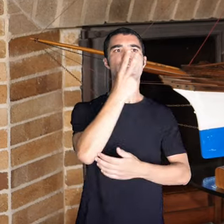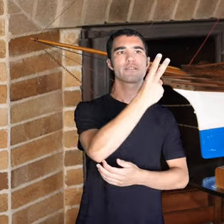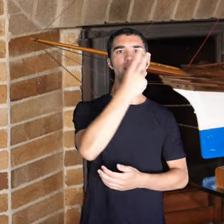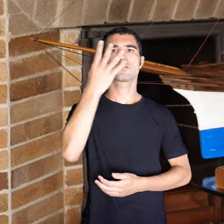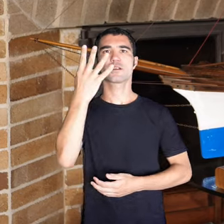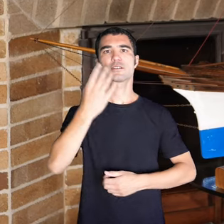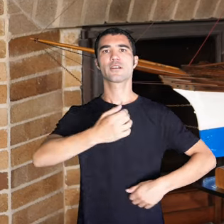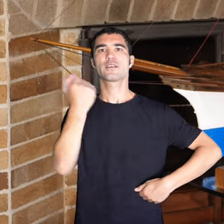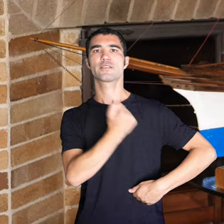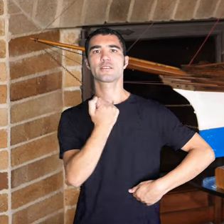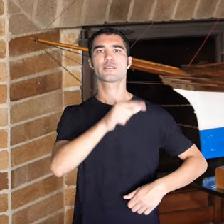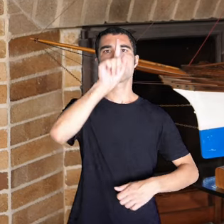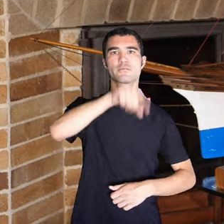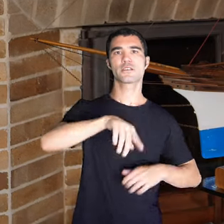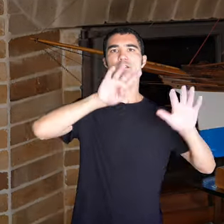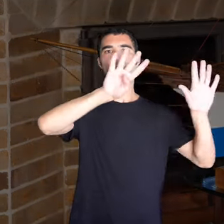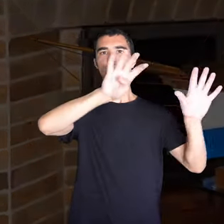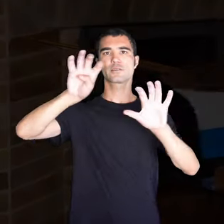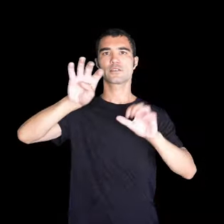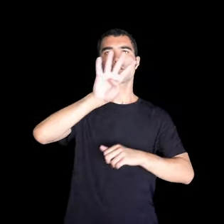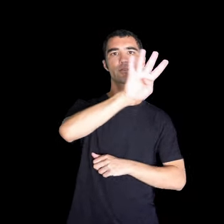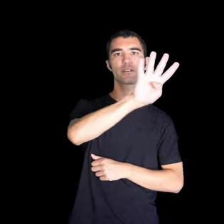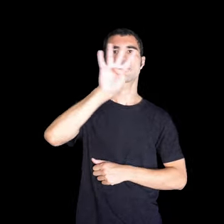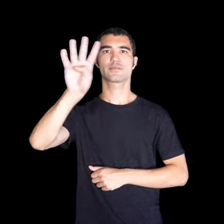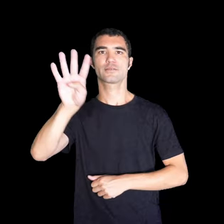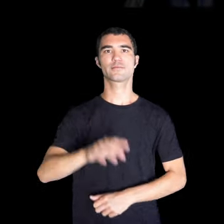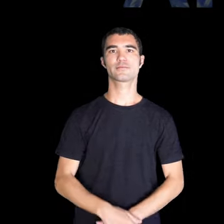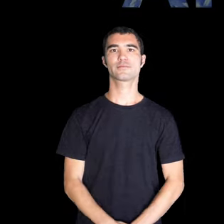de desembre de 1944.